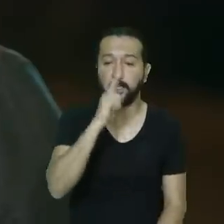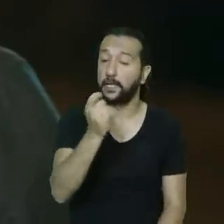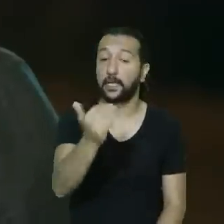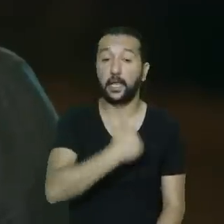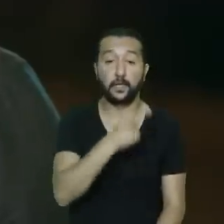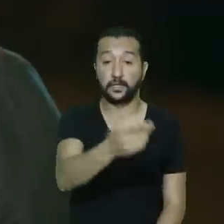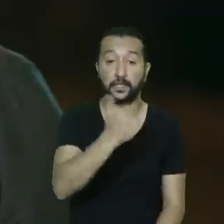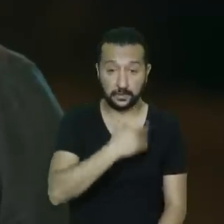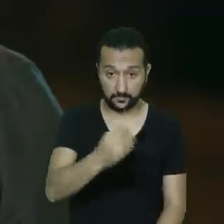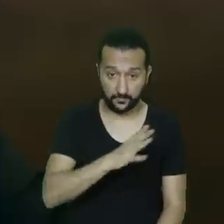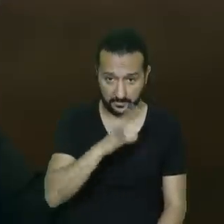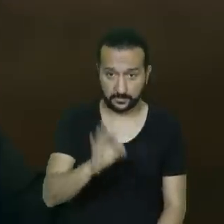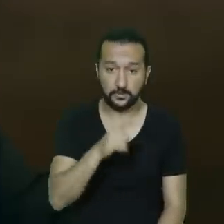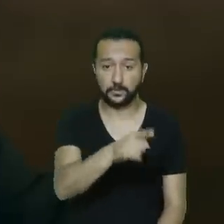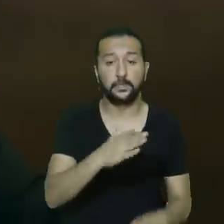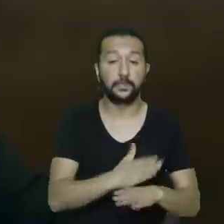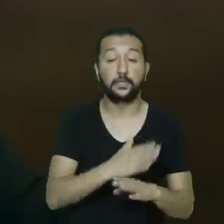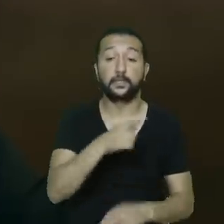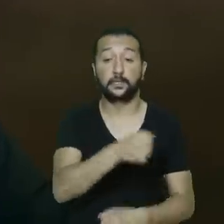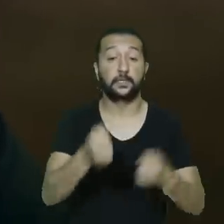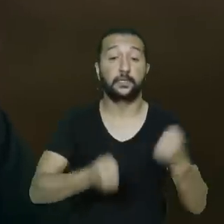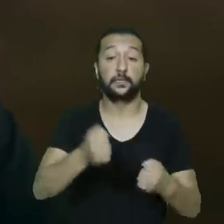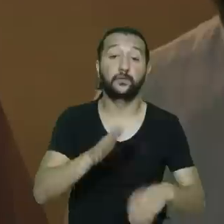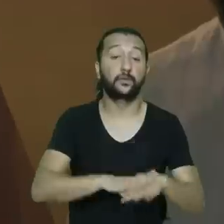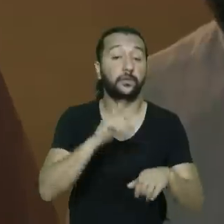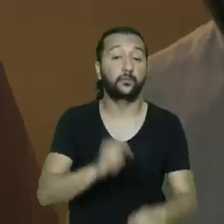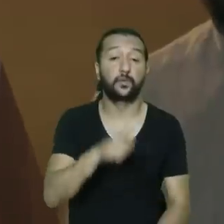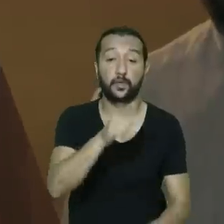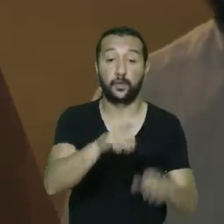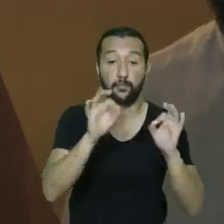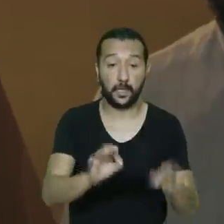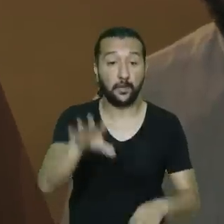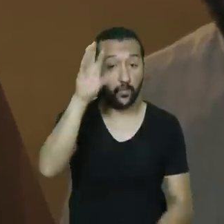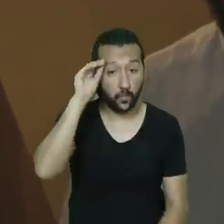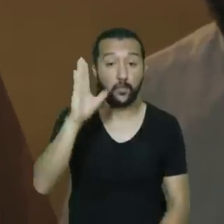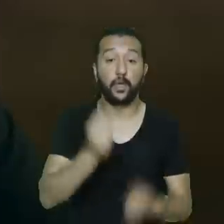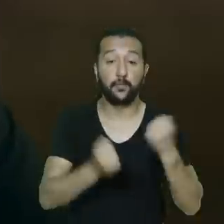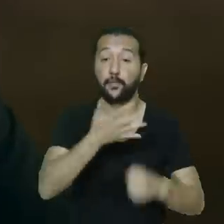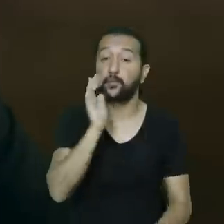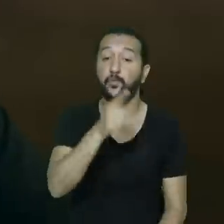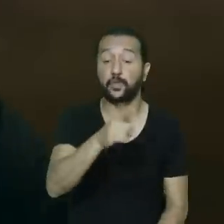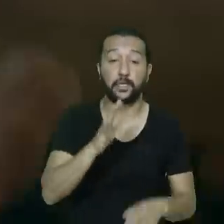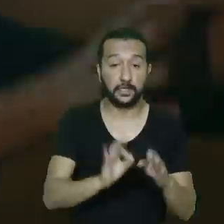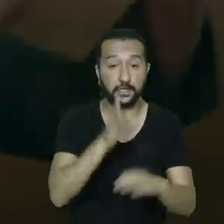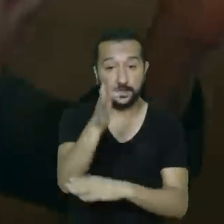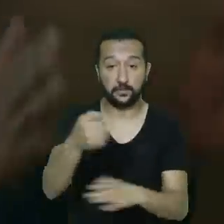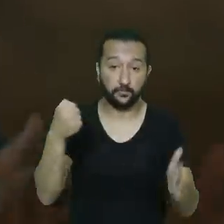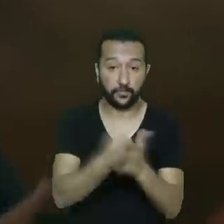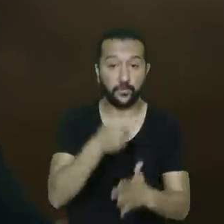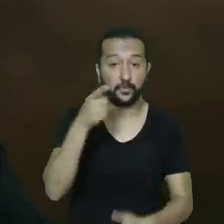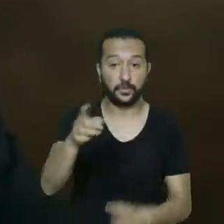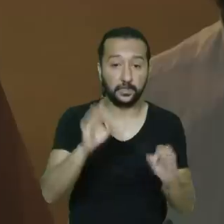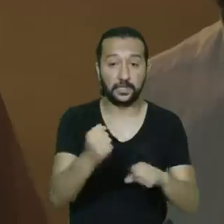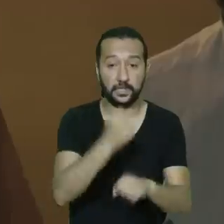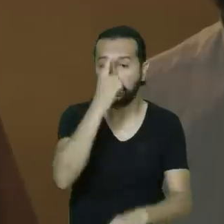geliyor? Seni gel diyen mi var? Hem sen ne direksiyonu geçiyorsun? Madem öğrenemedin araba kullanmak, bak gittin çarptın işte